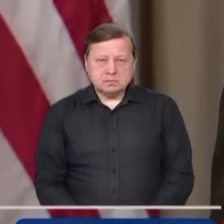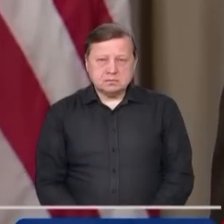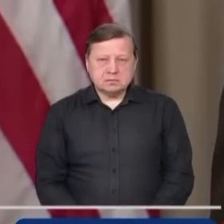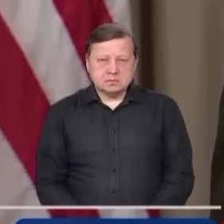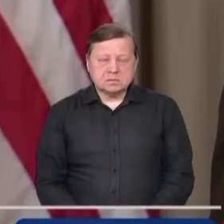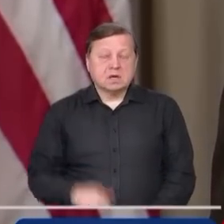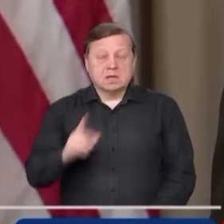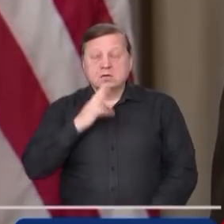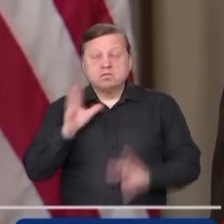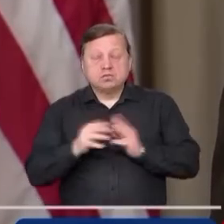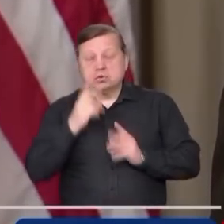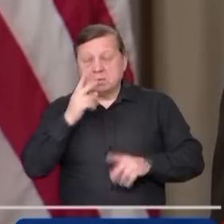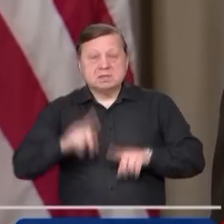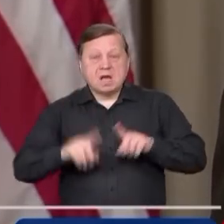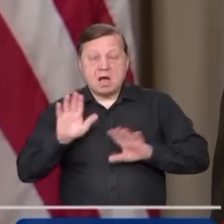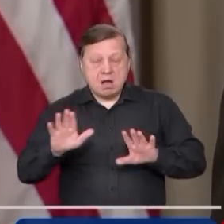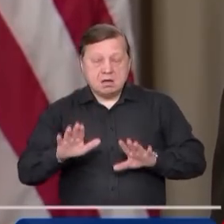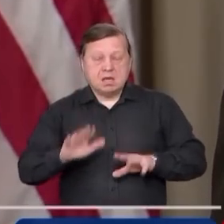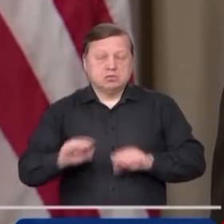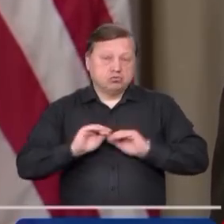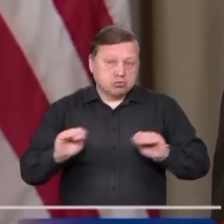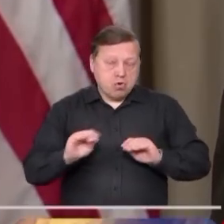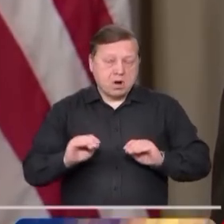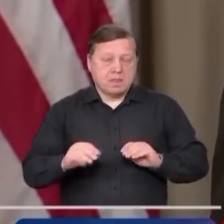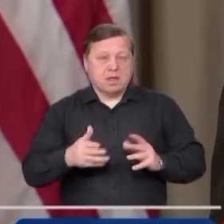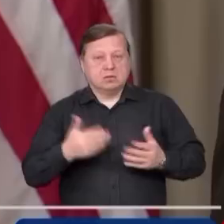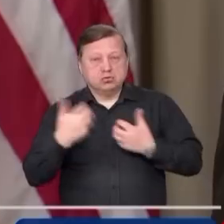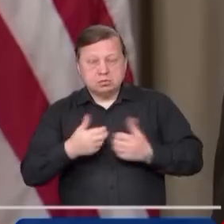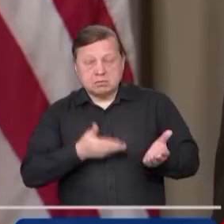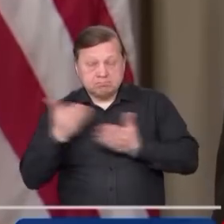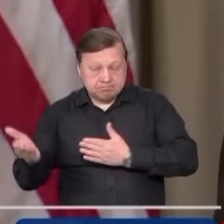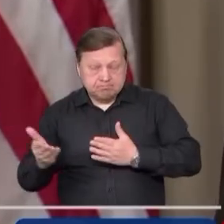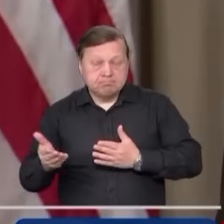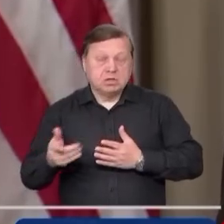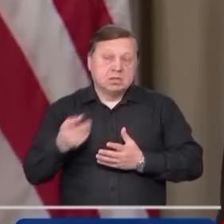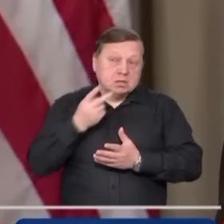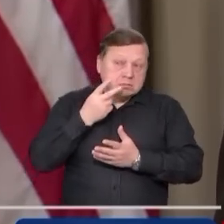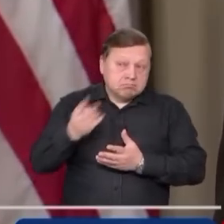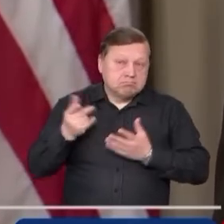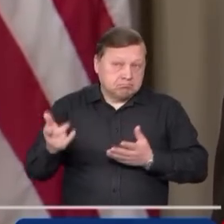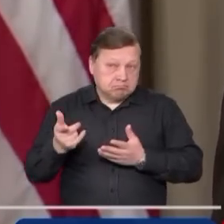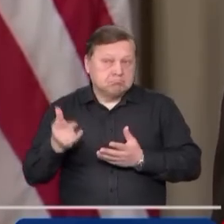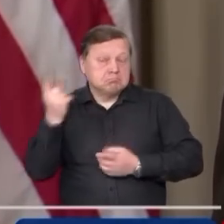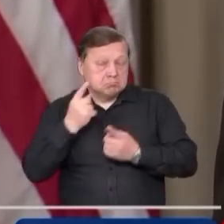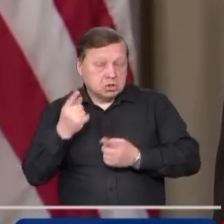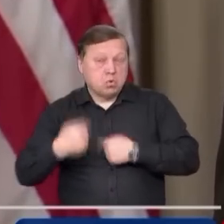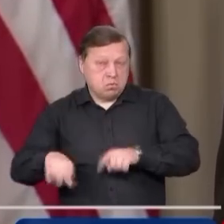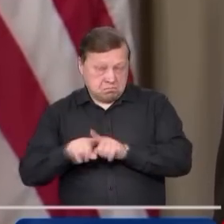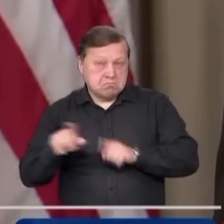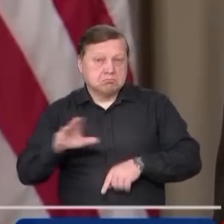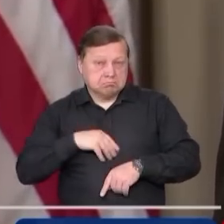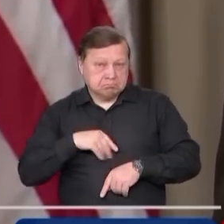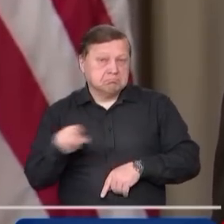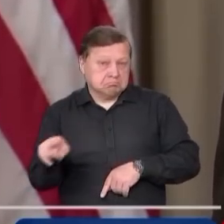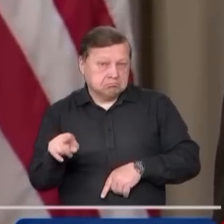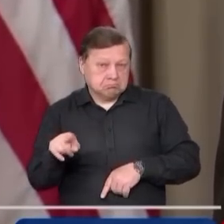i szkolenia tego na tym sprzęcie, myślę, że Ukraińcy będą mogli zrealizować tak taktyczną